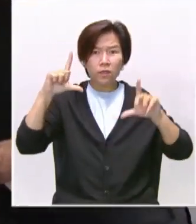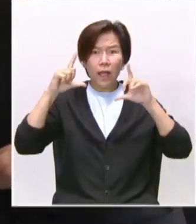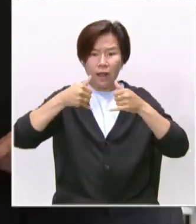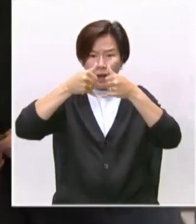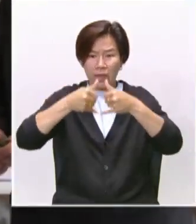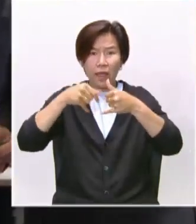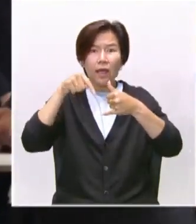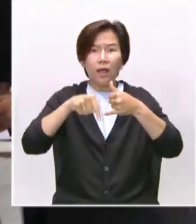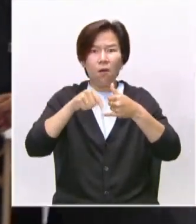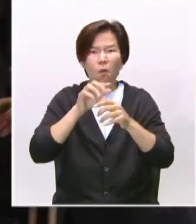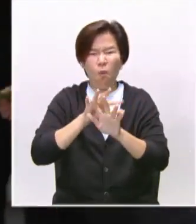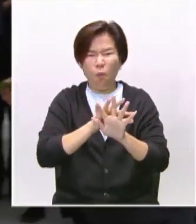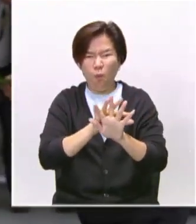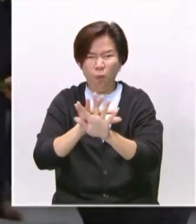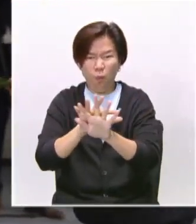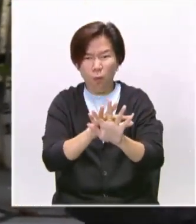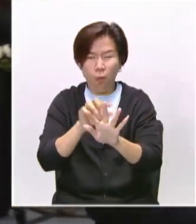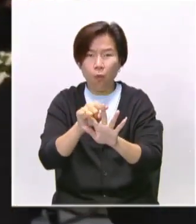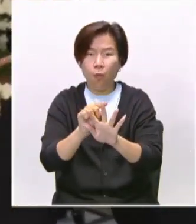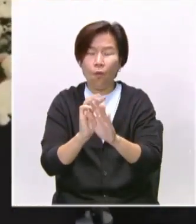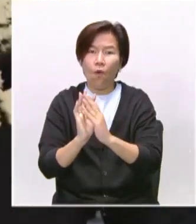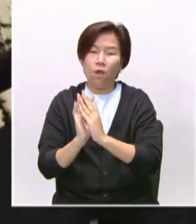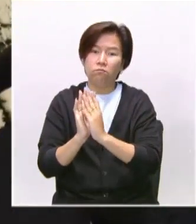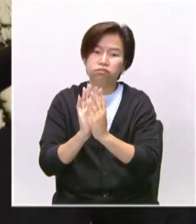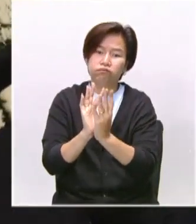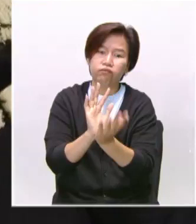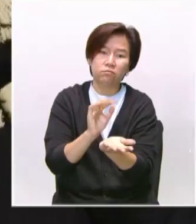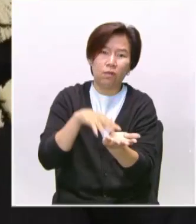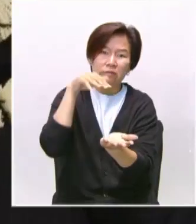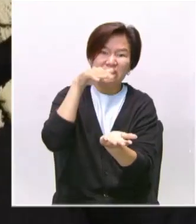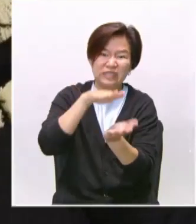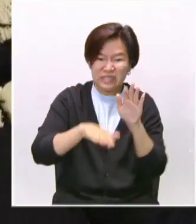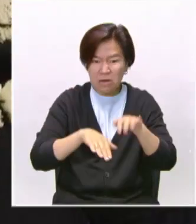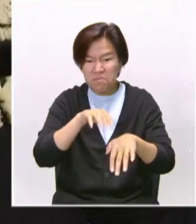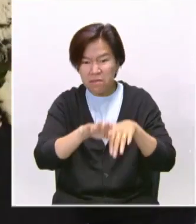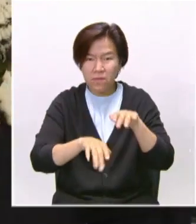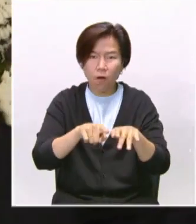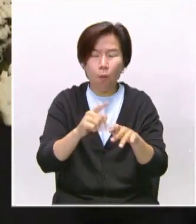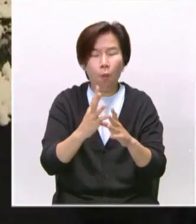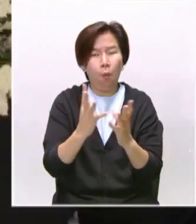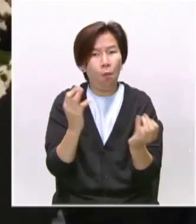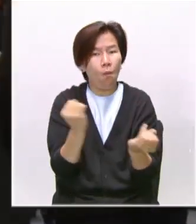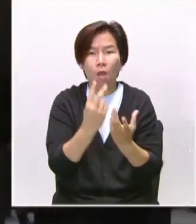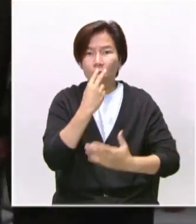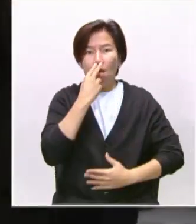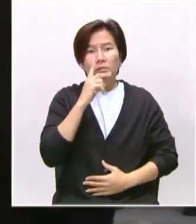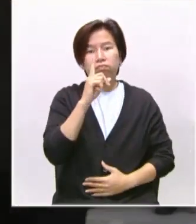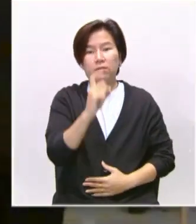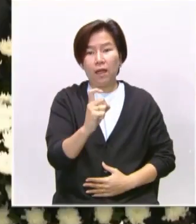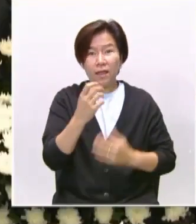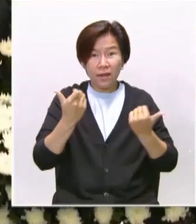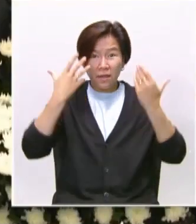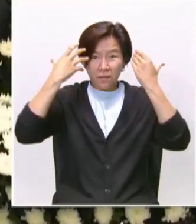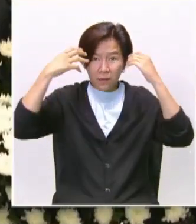นมากต้องการจะไปร่วมฉลองเทศกาลวันฮาโลวีนแต่ปรากฏว่าก็มีเรื่องเศร้านี้เกิดขึ้นนะครับทางประธานาธิบดีของเกาหลีใ